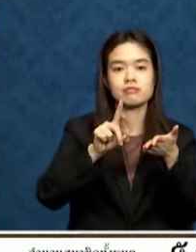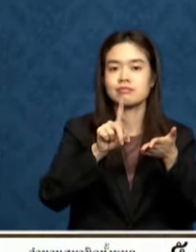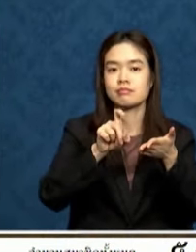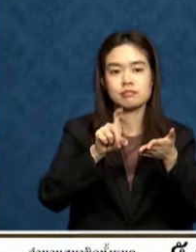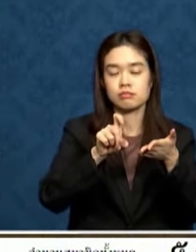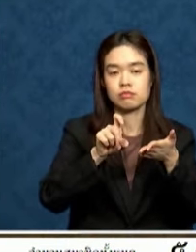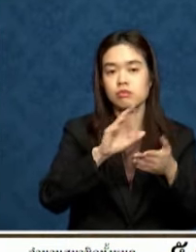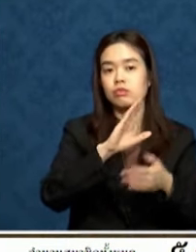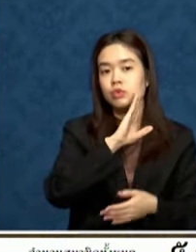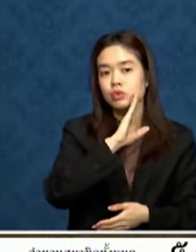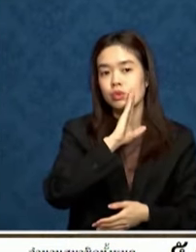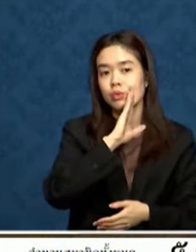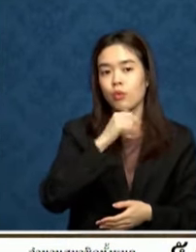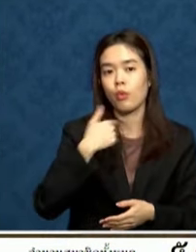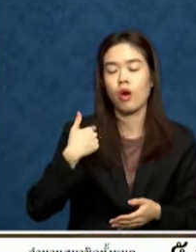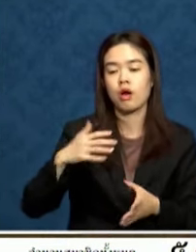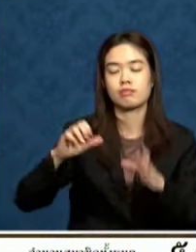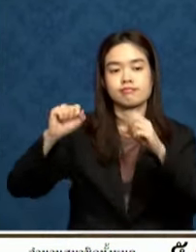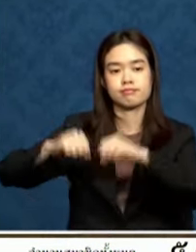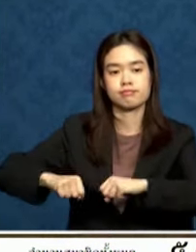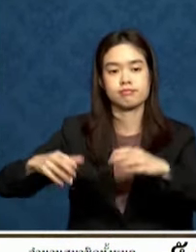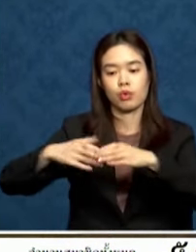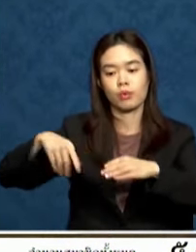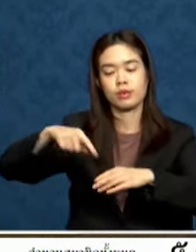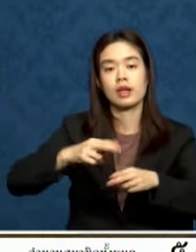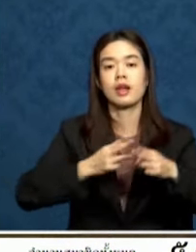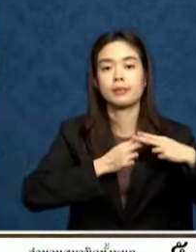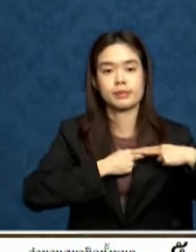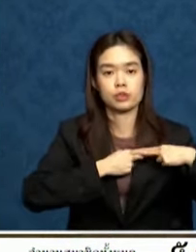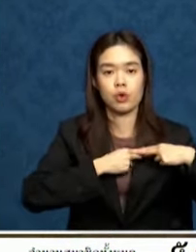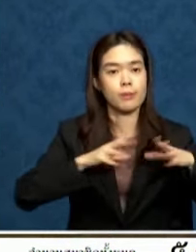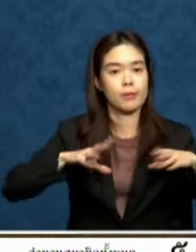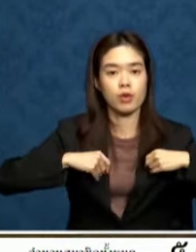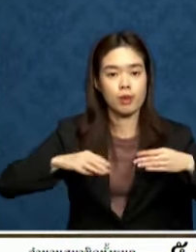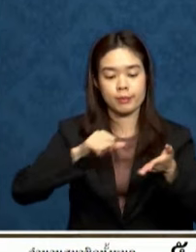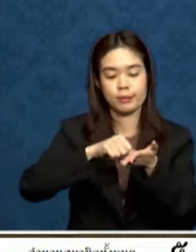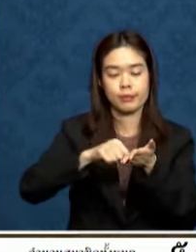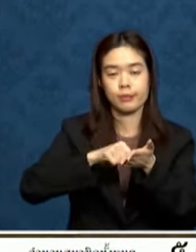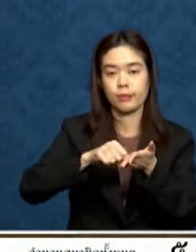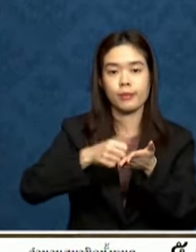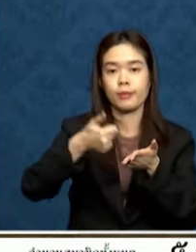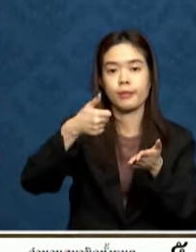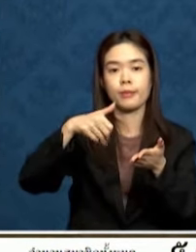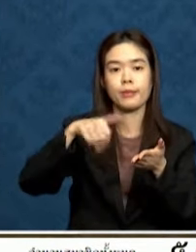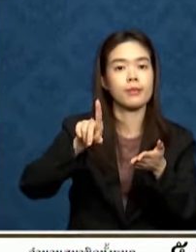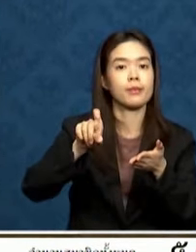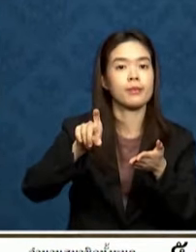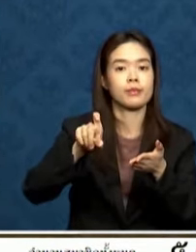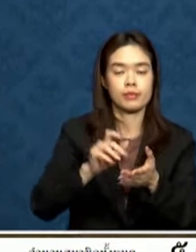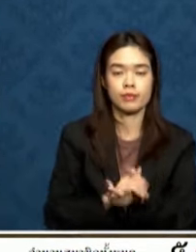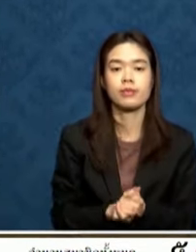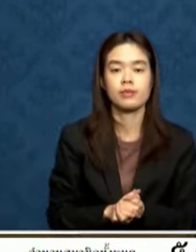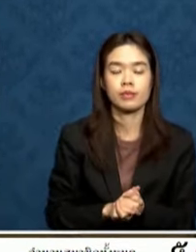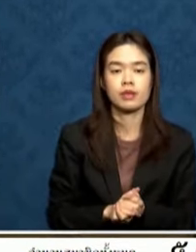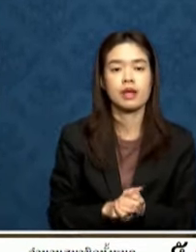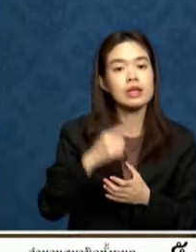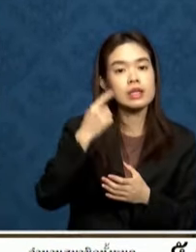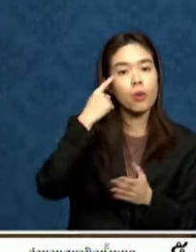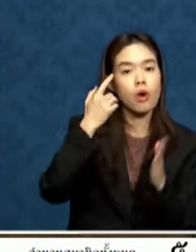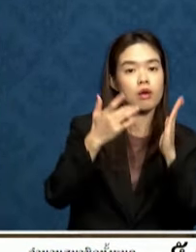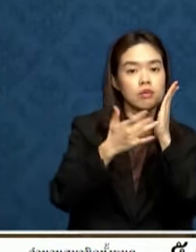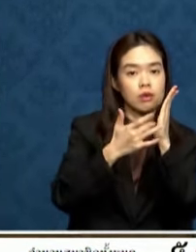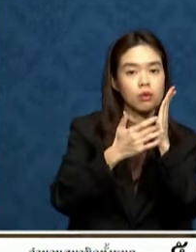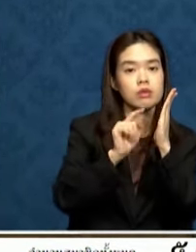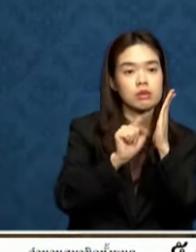ไม่ได้รับฉันทามติจากเครือข่ายเราจึงสามารถใช้เทคโนโลยีblockchainเพื่อสร้างความ